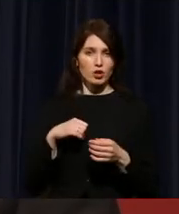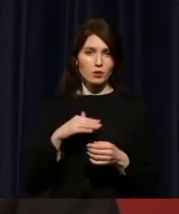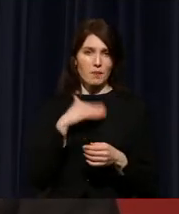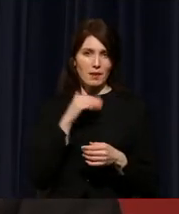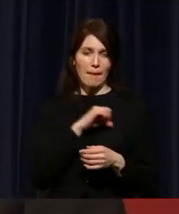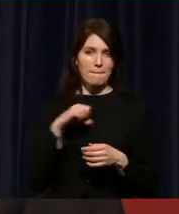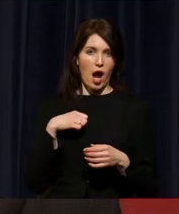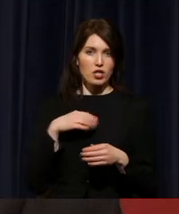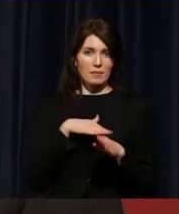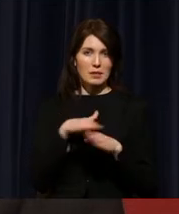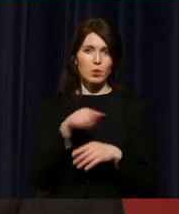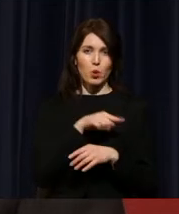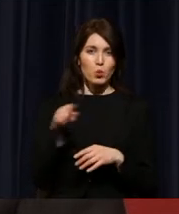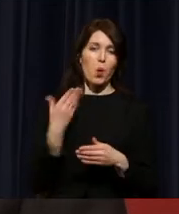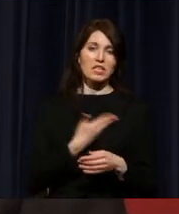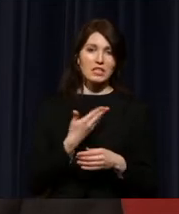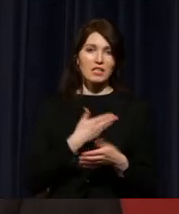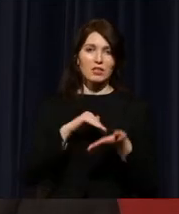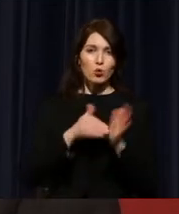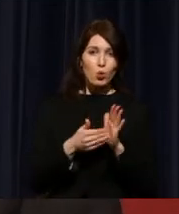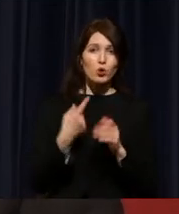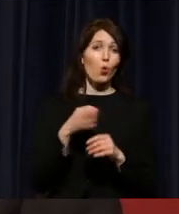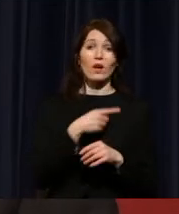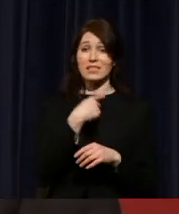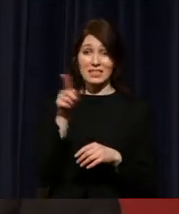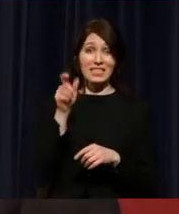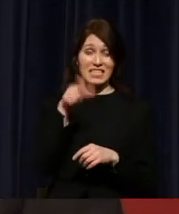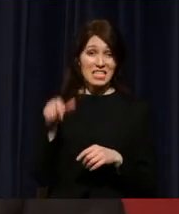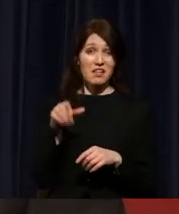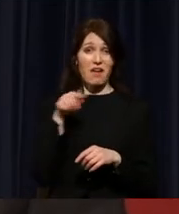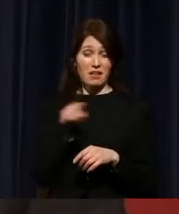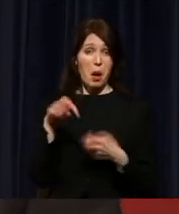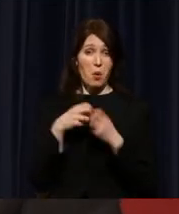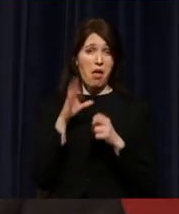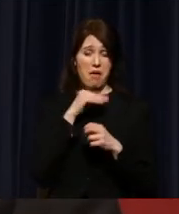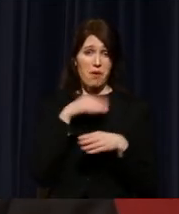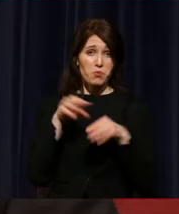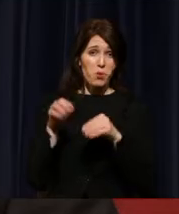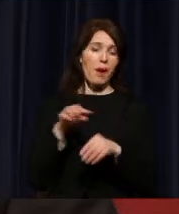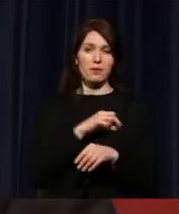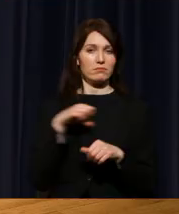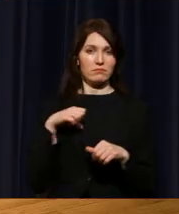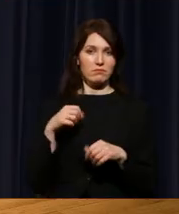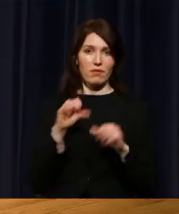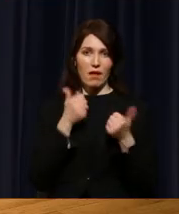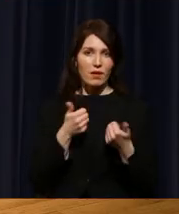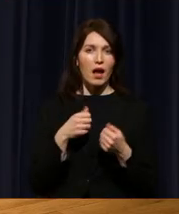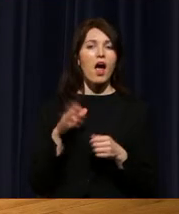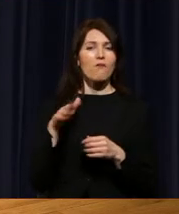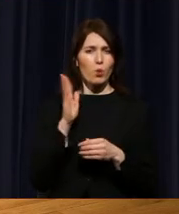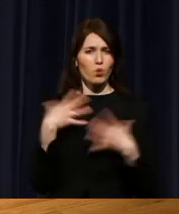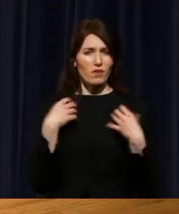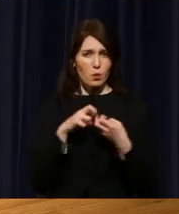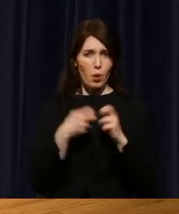traucē izpildīt tos dzīves uzdevumus, ar kuriem citi cilvēki tiek galā. Bet tie var būt gan veselības problēmas, gan dažādas